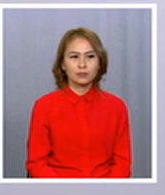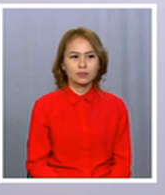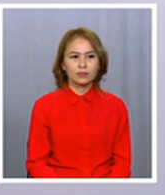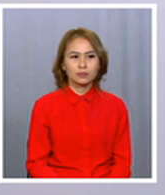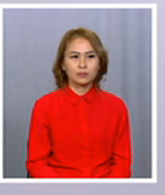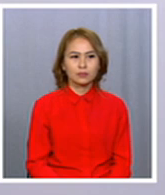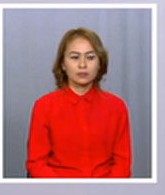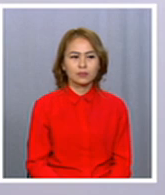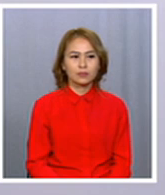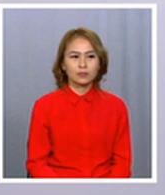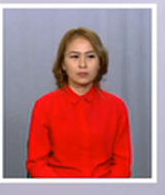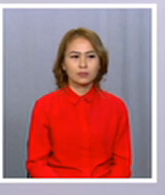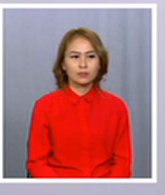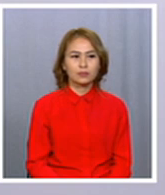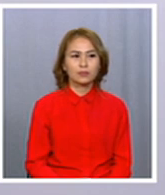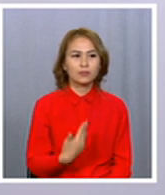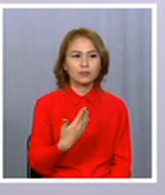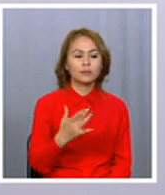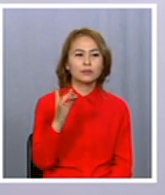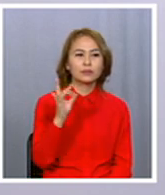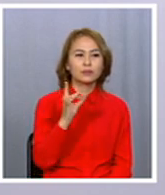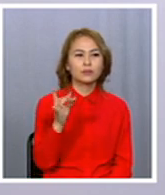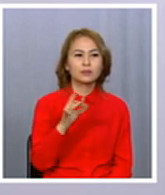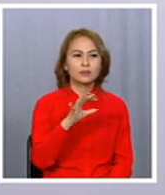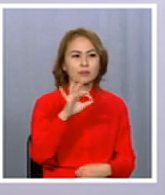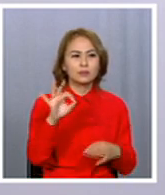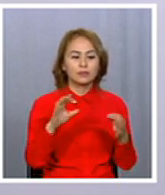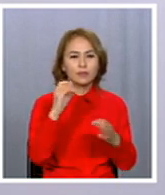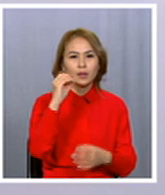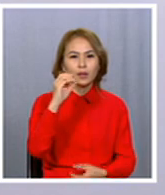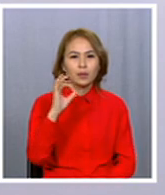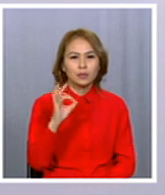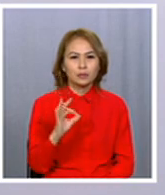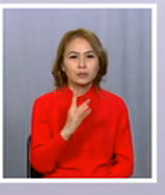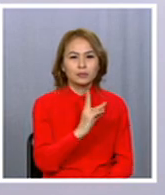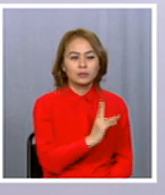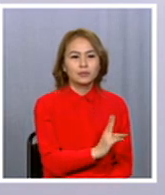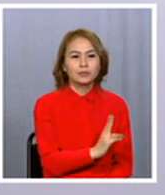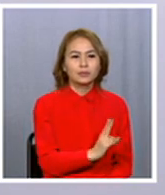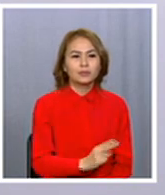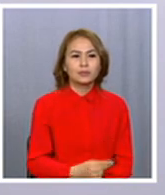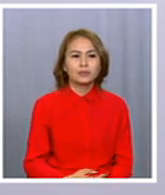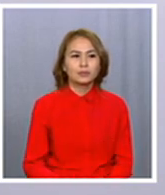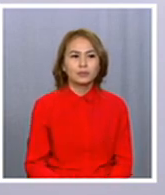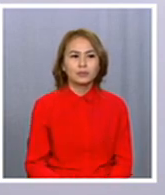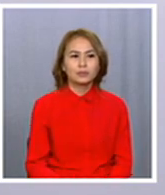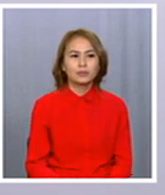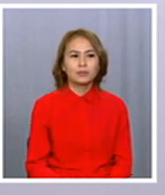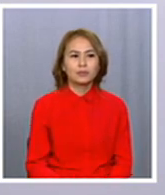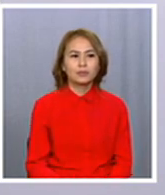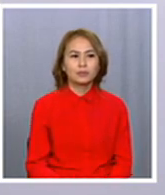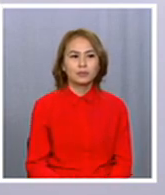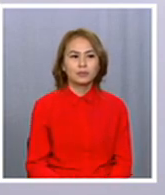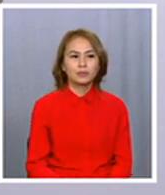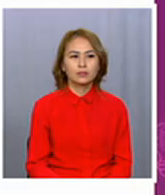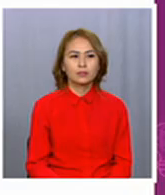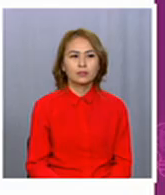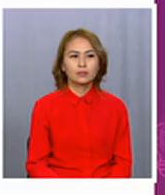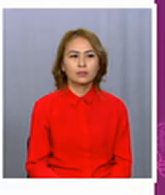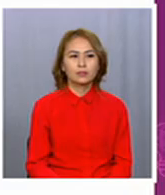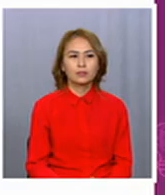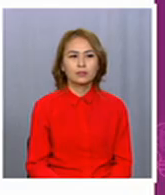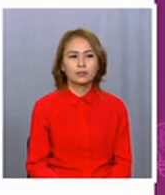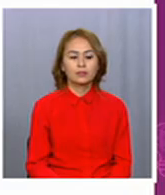Мына бұрышымызды өлшейік. ЕОК бұрышы берілген. Осыны балалар транспортердің